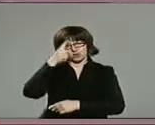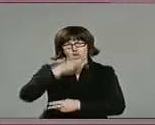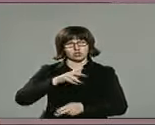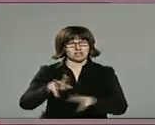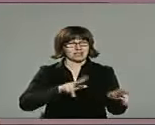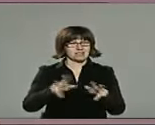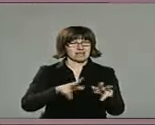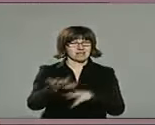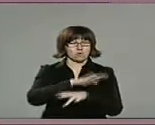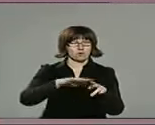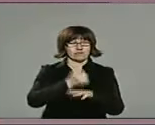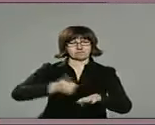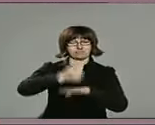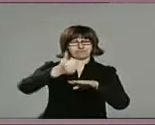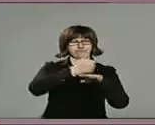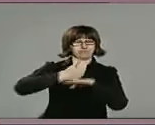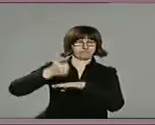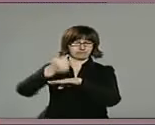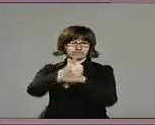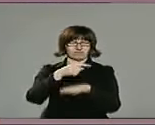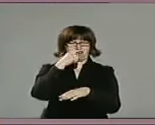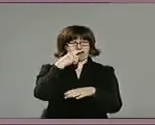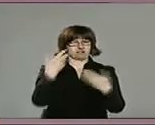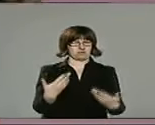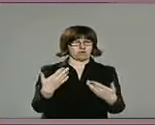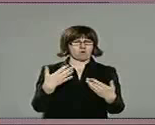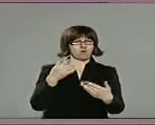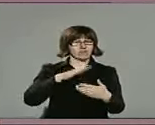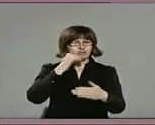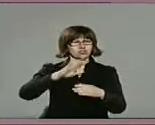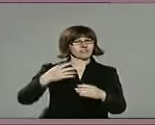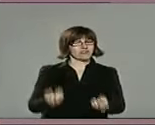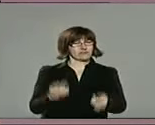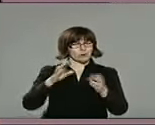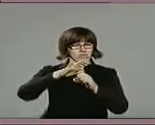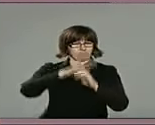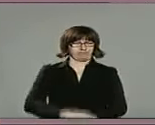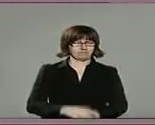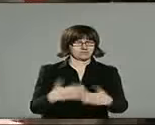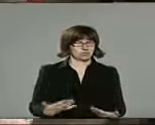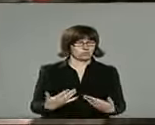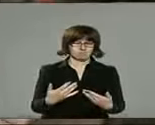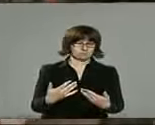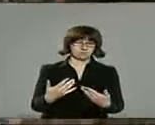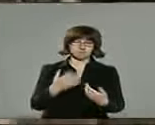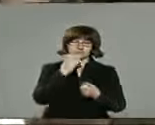Regierung an die feudalen Herrscherhäuser, die diesen Frühling unterdrücken wollen, liebe Genossinnen und Genossen.